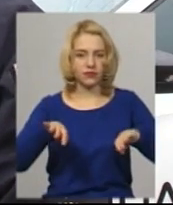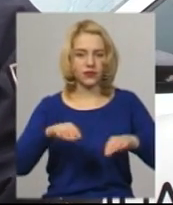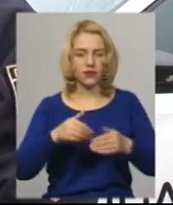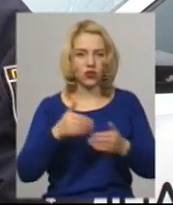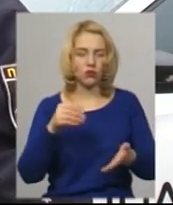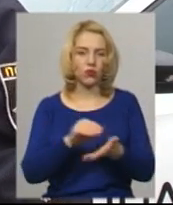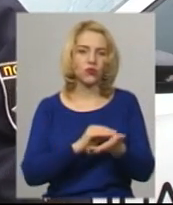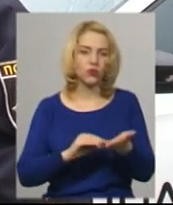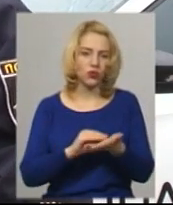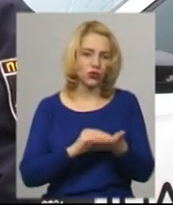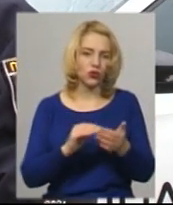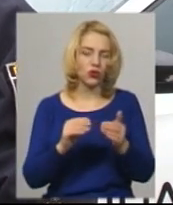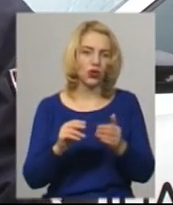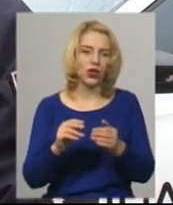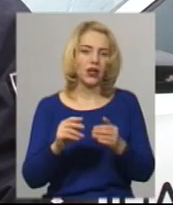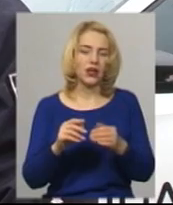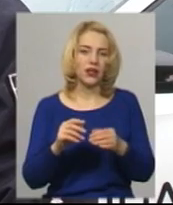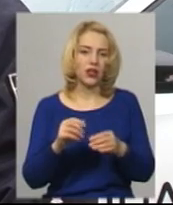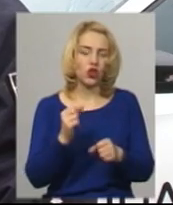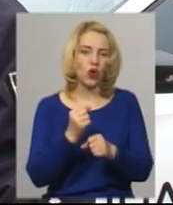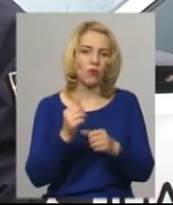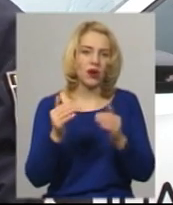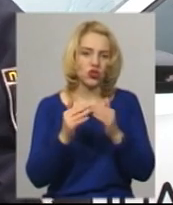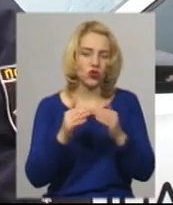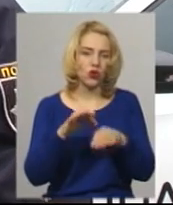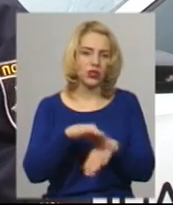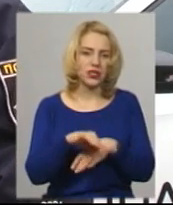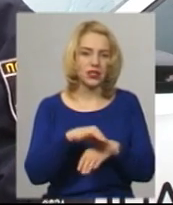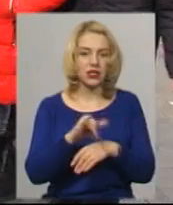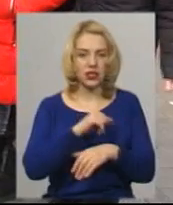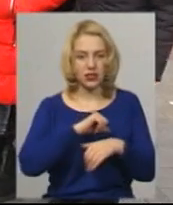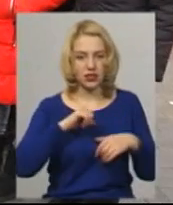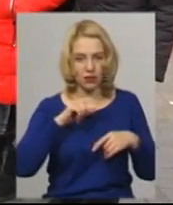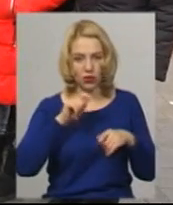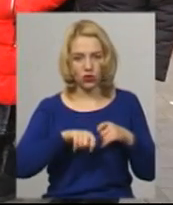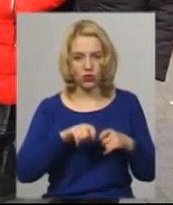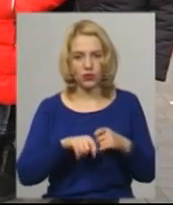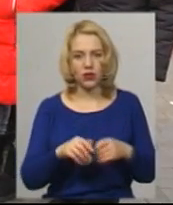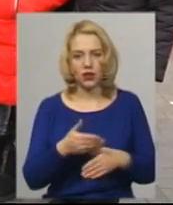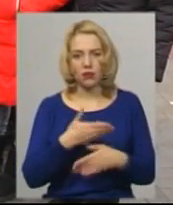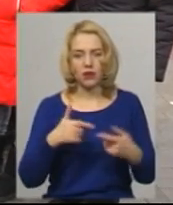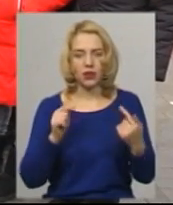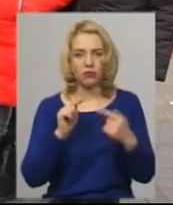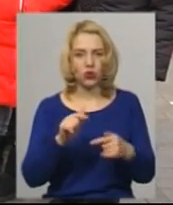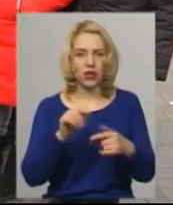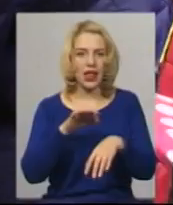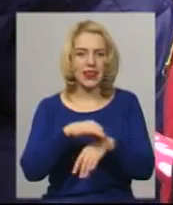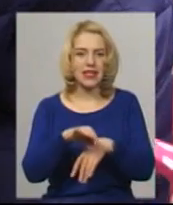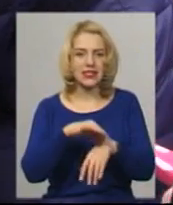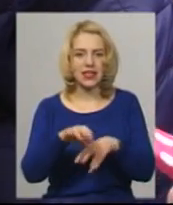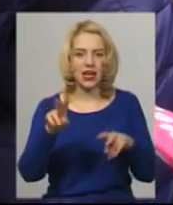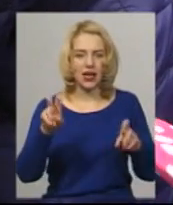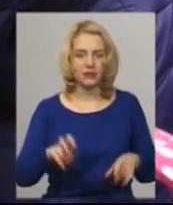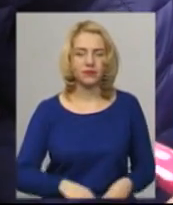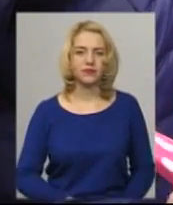від повторного вчинення домашнього насильства. Самі ж в свою чергу ми контролюємо виконання цього припису. Ми проти насилля!